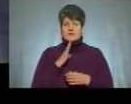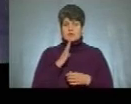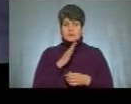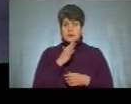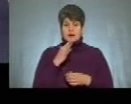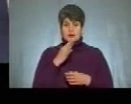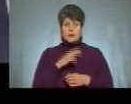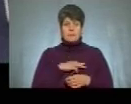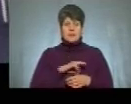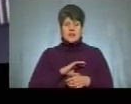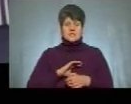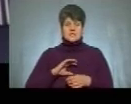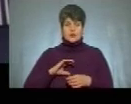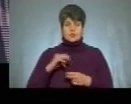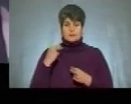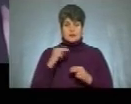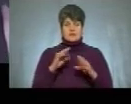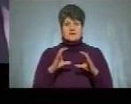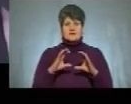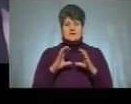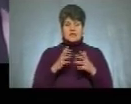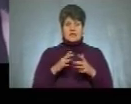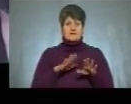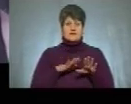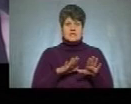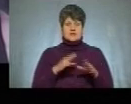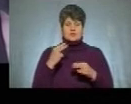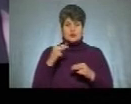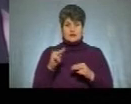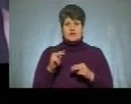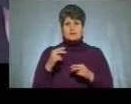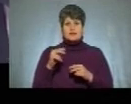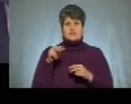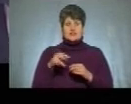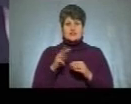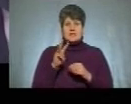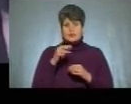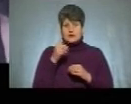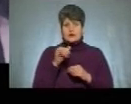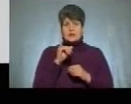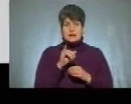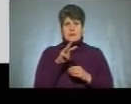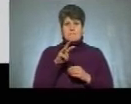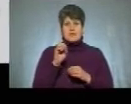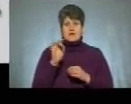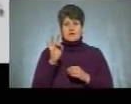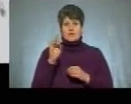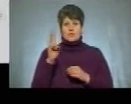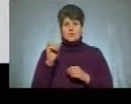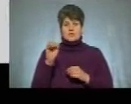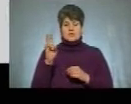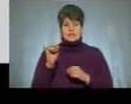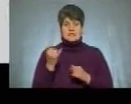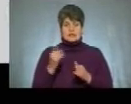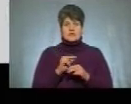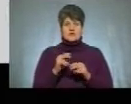призер чемпіонатів Європи та Кубків світу, віце-чемпіон чемпіонату світу 2003 року Ірина Меркушина. Зараз спортсменка навчає групу